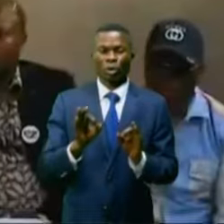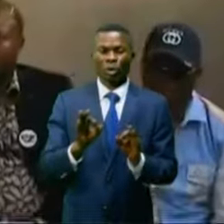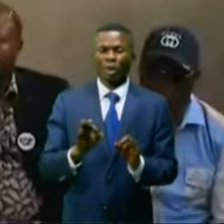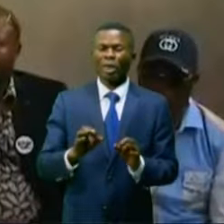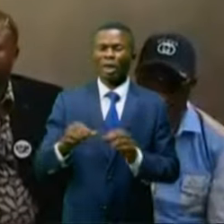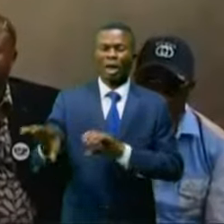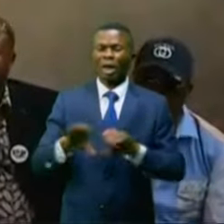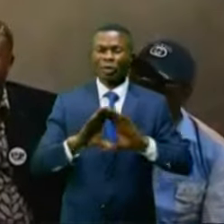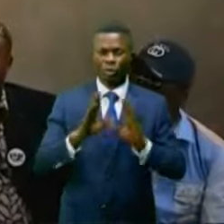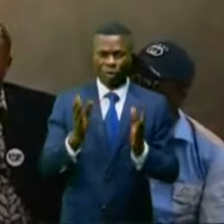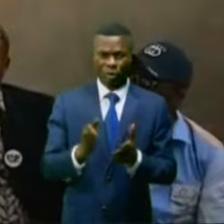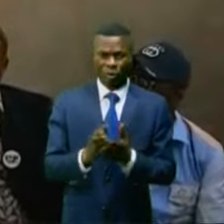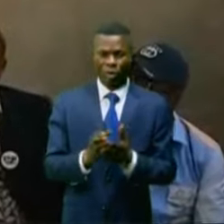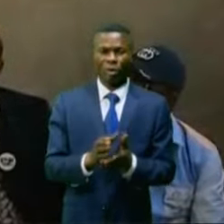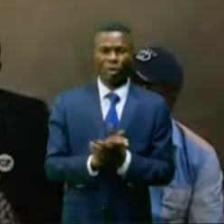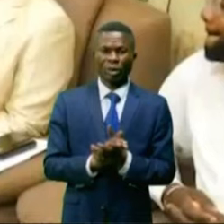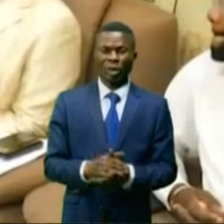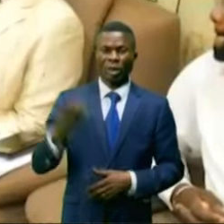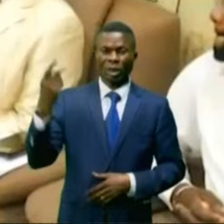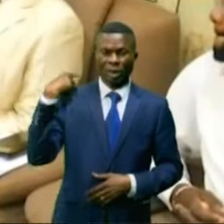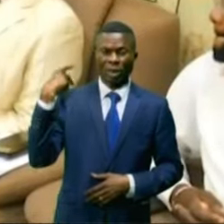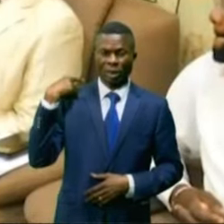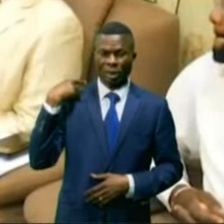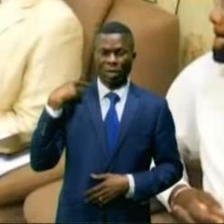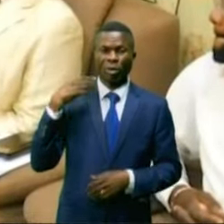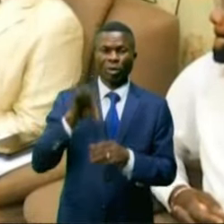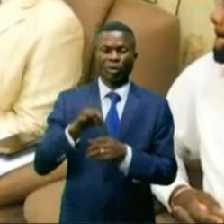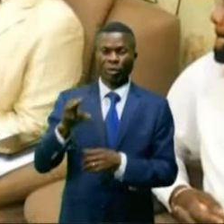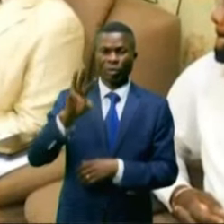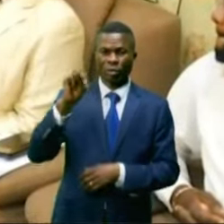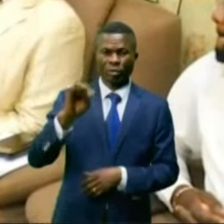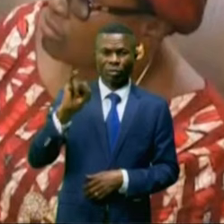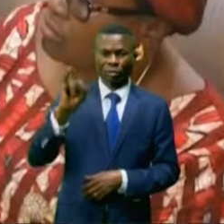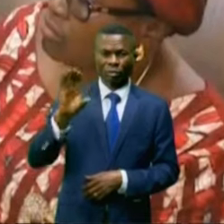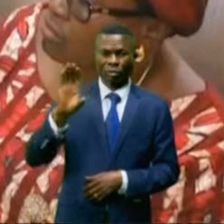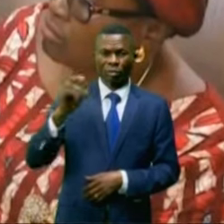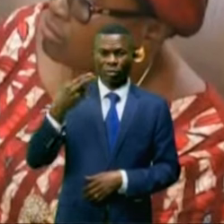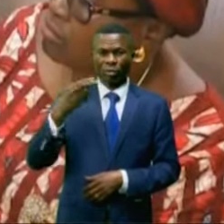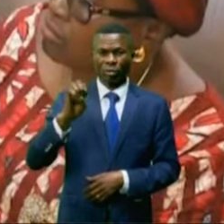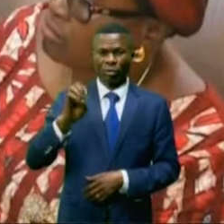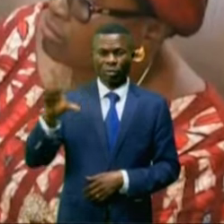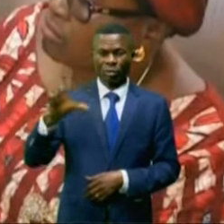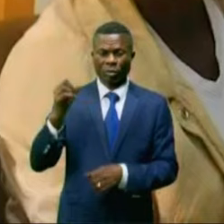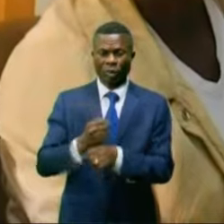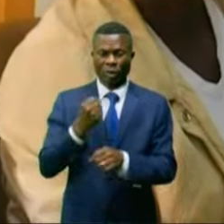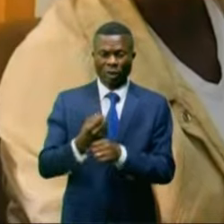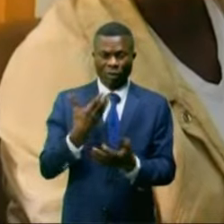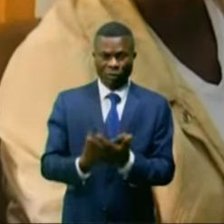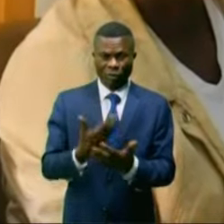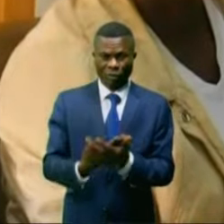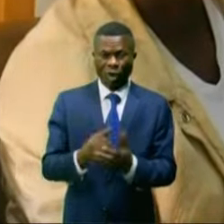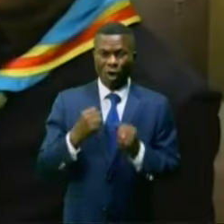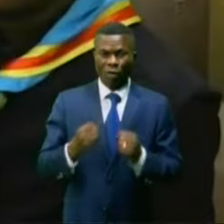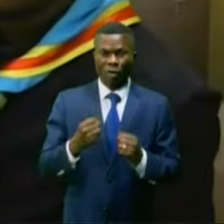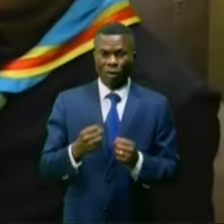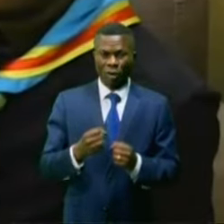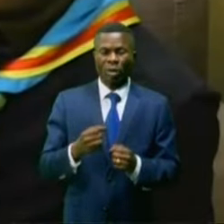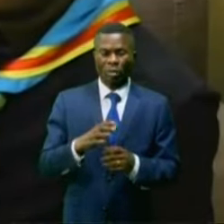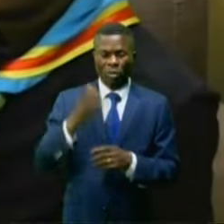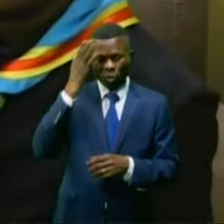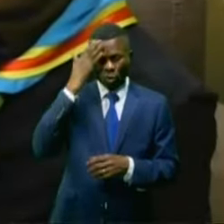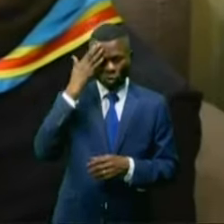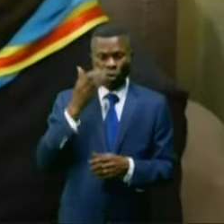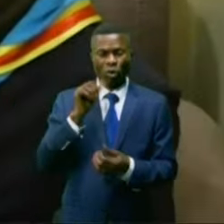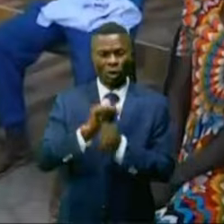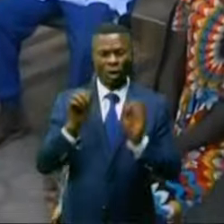domaines. L'élu de cette circonscription électorale, Michel Lumbo Mlindi, travaille d'arrache-pied pour recueillir les doléances